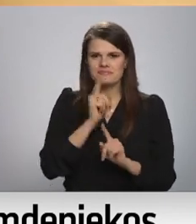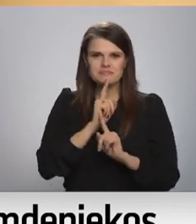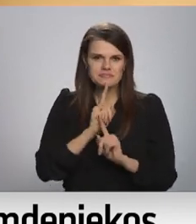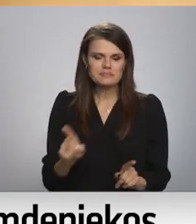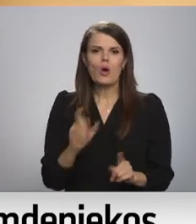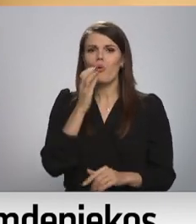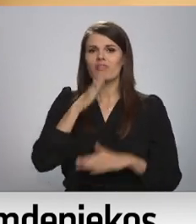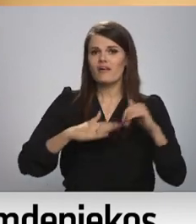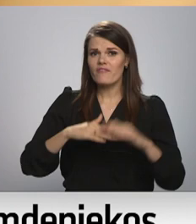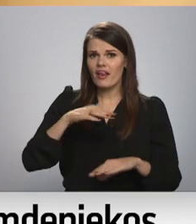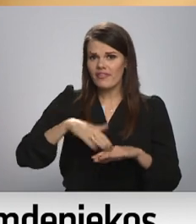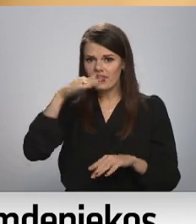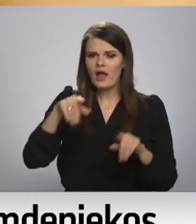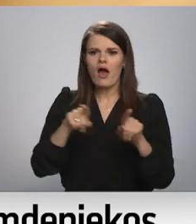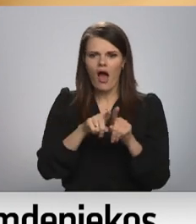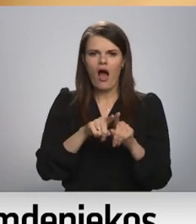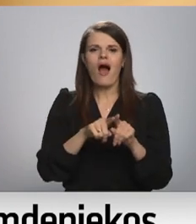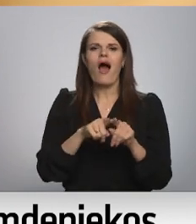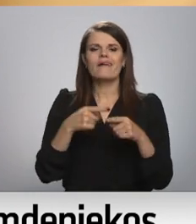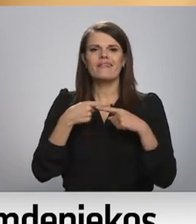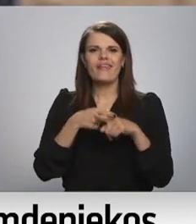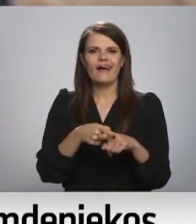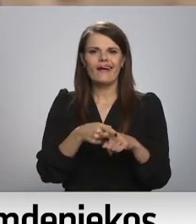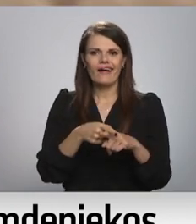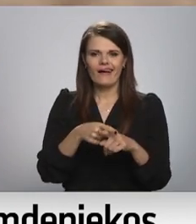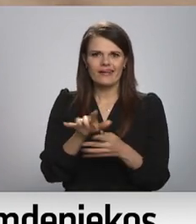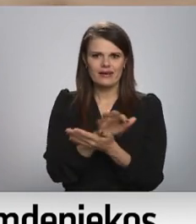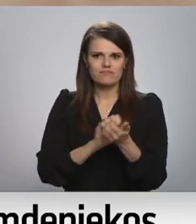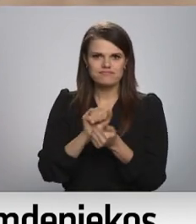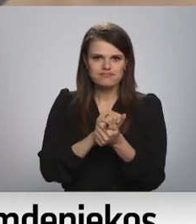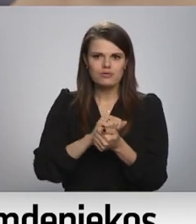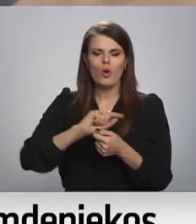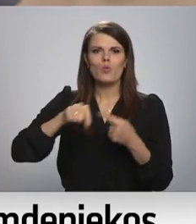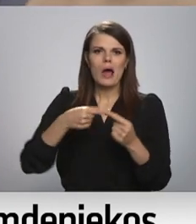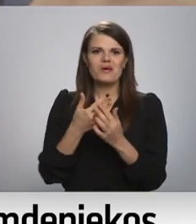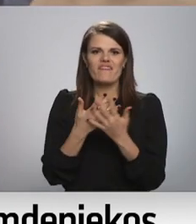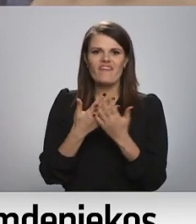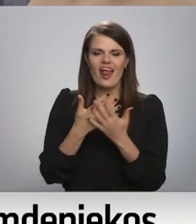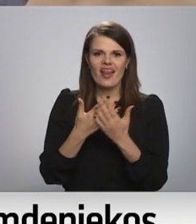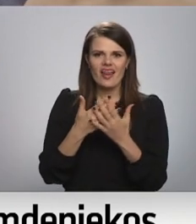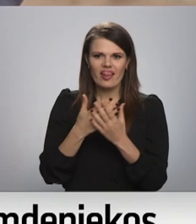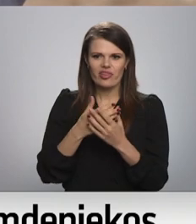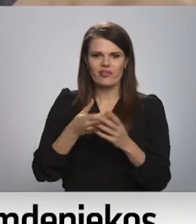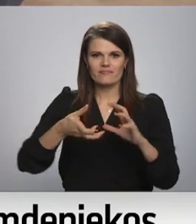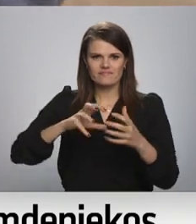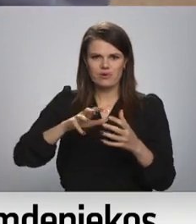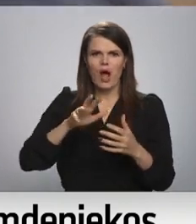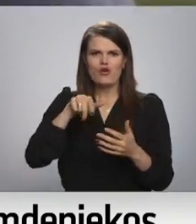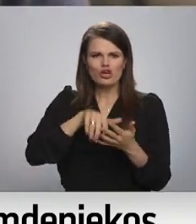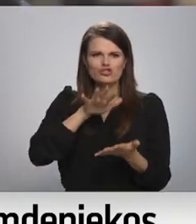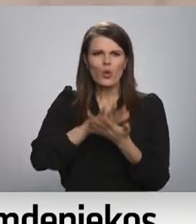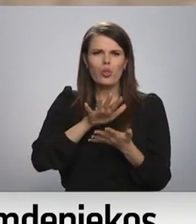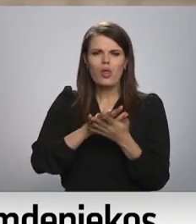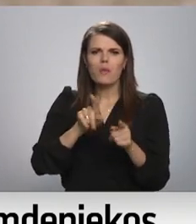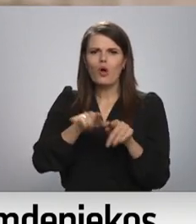Ūdens kvalitātes dēļ arī pastiprināt nolietojas sadzīves tehnika. Man nomainīja filtru, vienkārši dubļi pilni filtri. Un